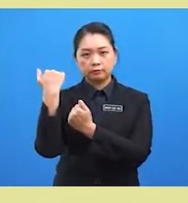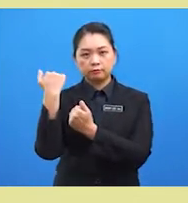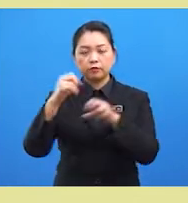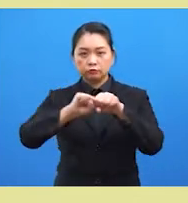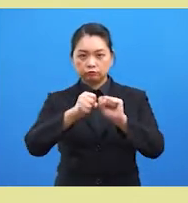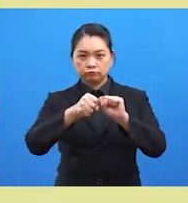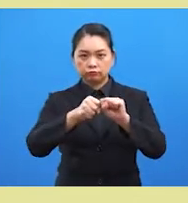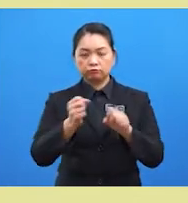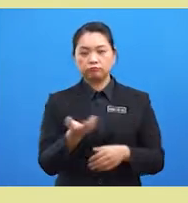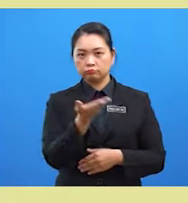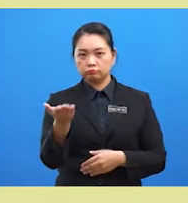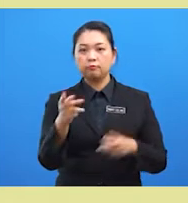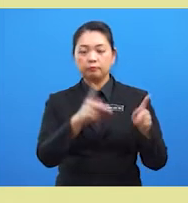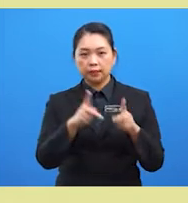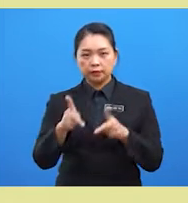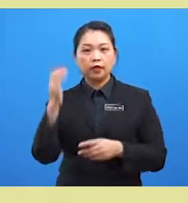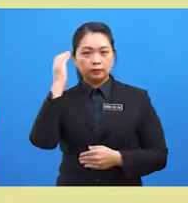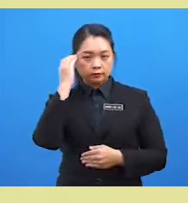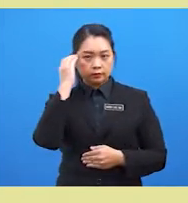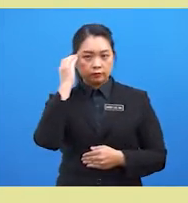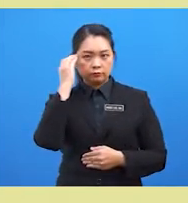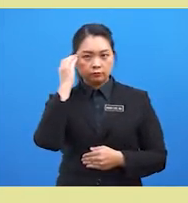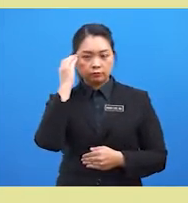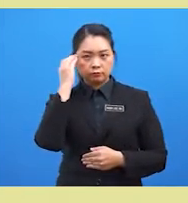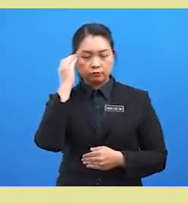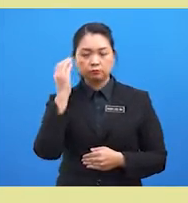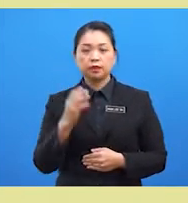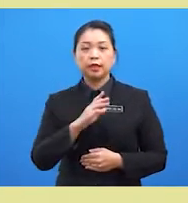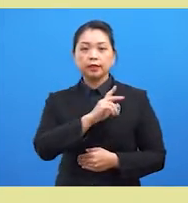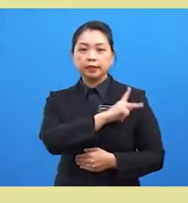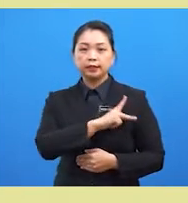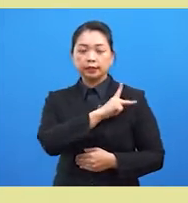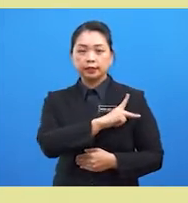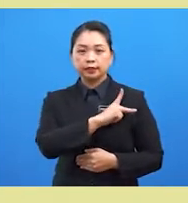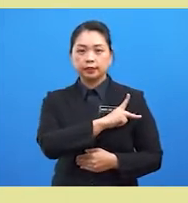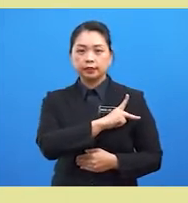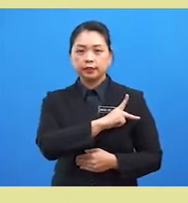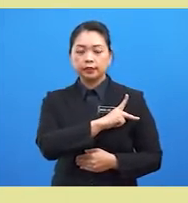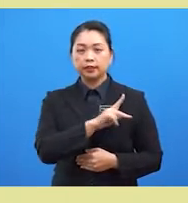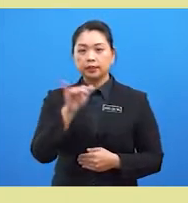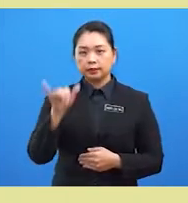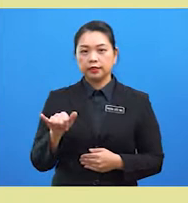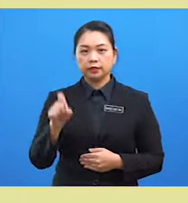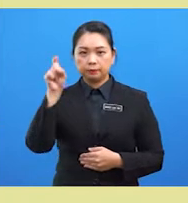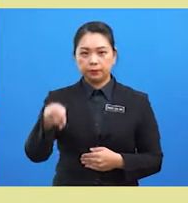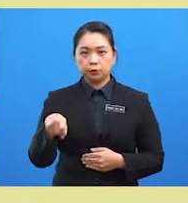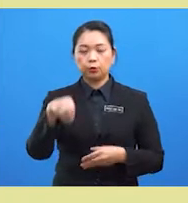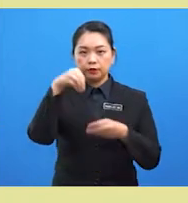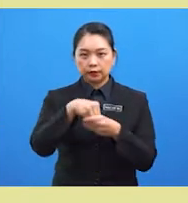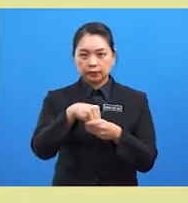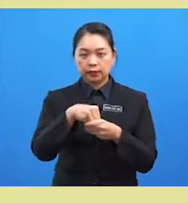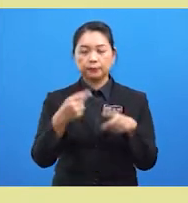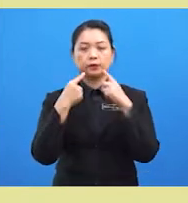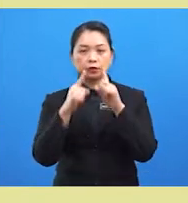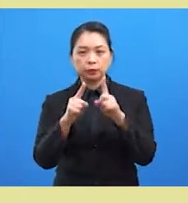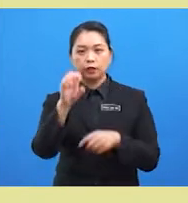agar para pelajar tahu akan kriteria-kriteria yang diperlukan dalam